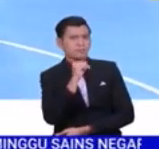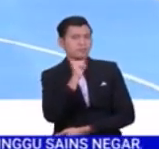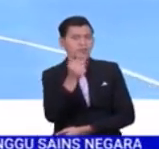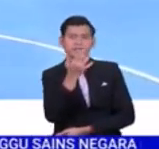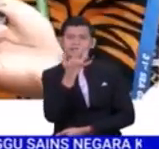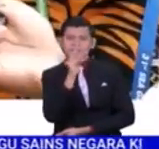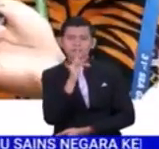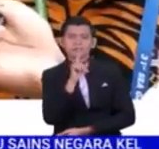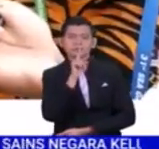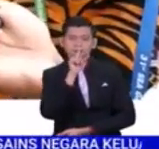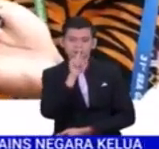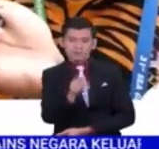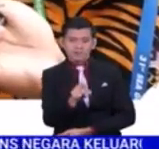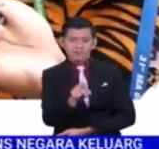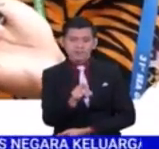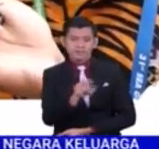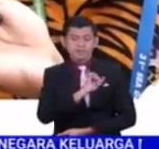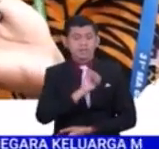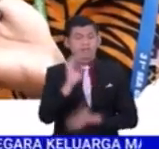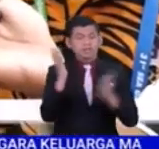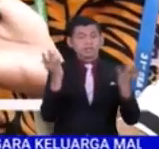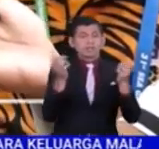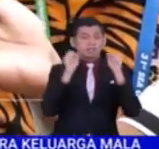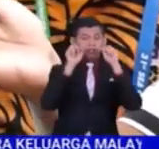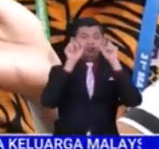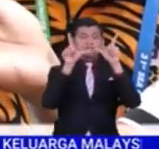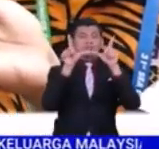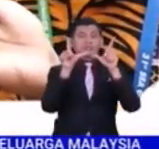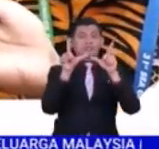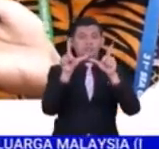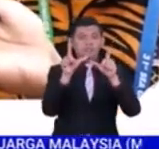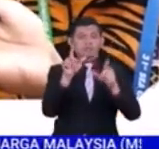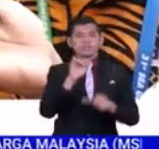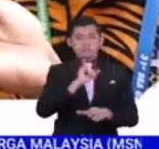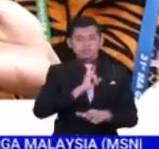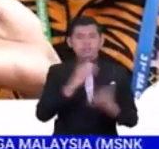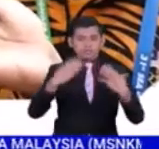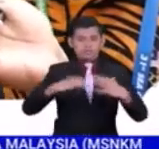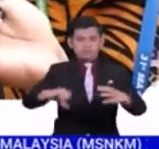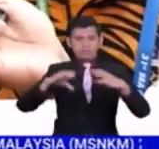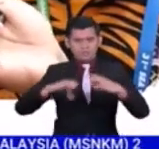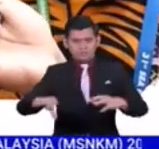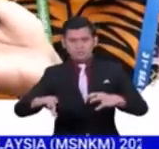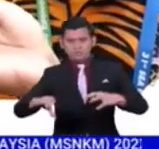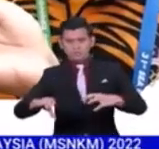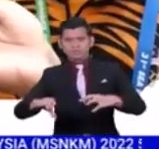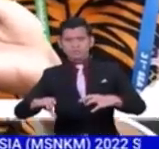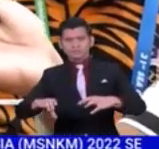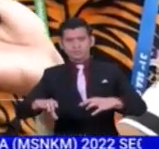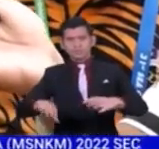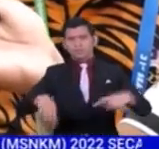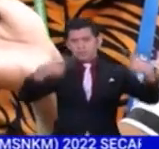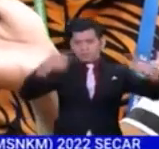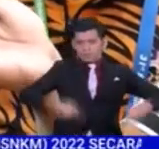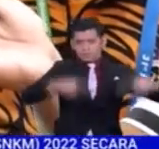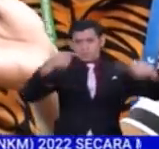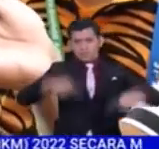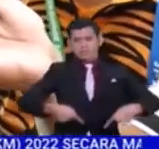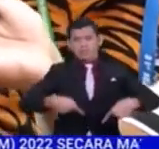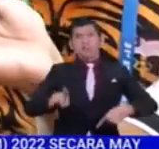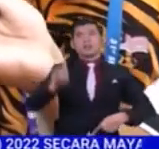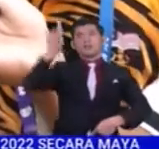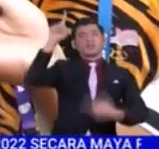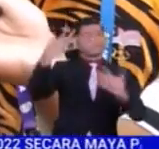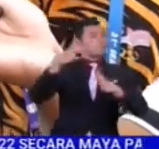nasib setor soalnya tapi sedekat lawan-lawan juga tadi Allah untuk